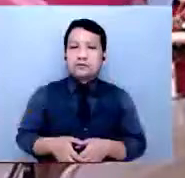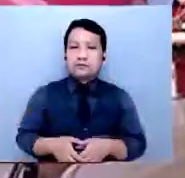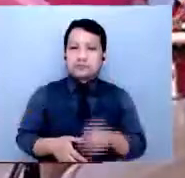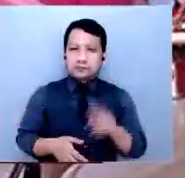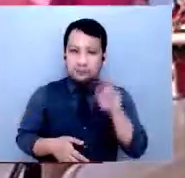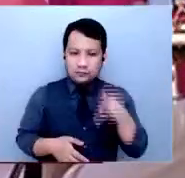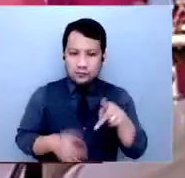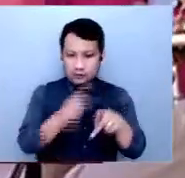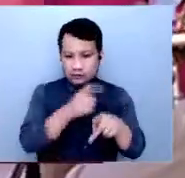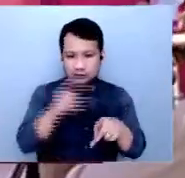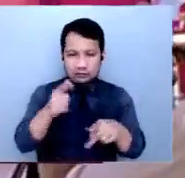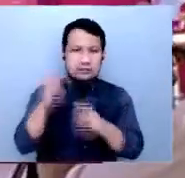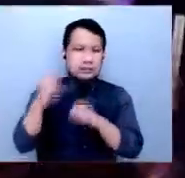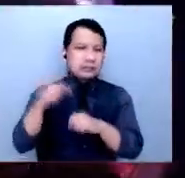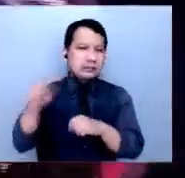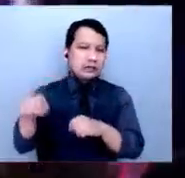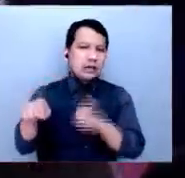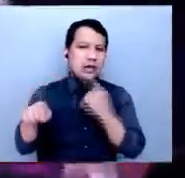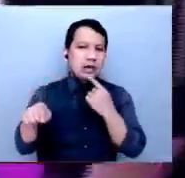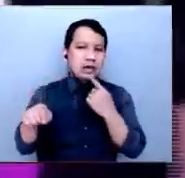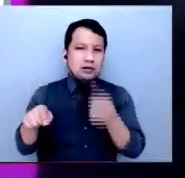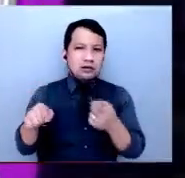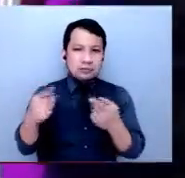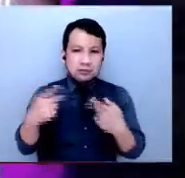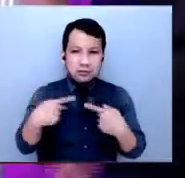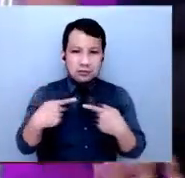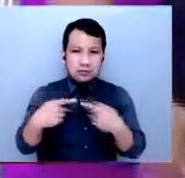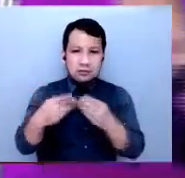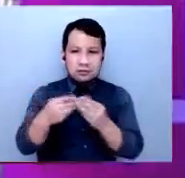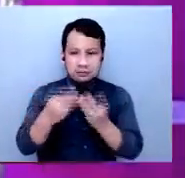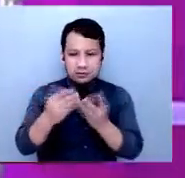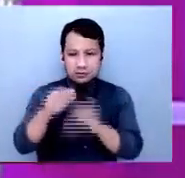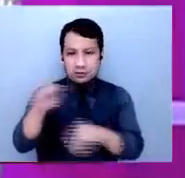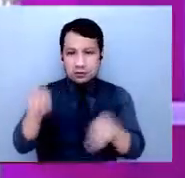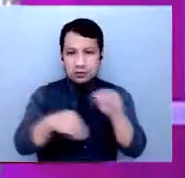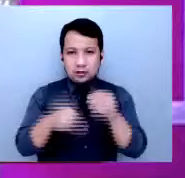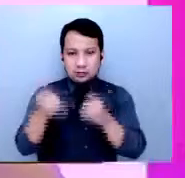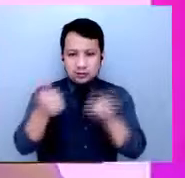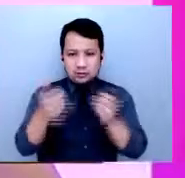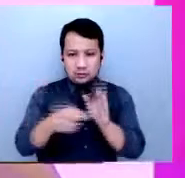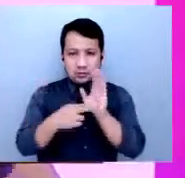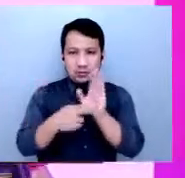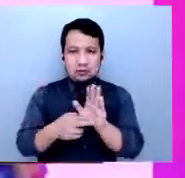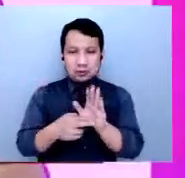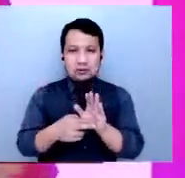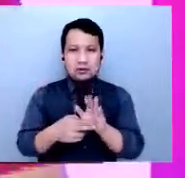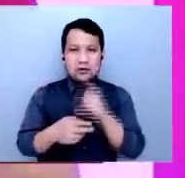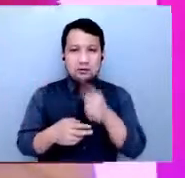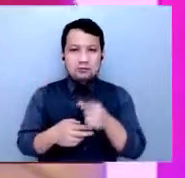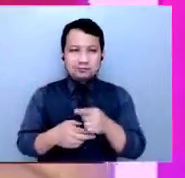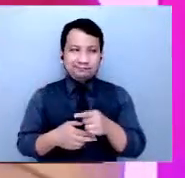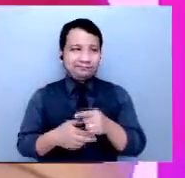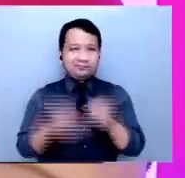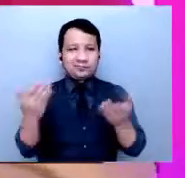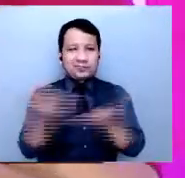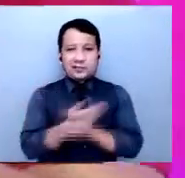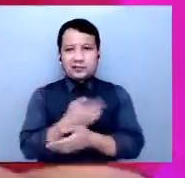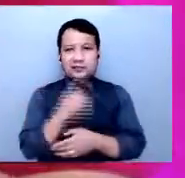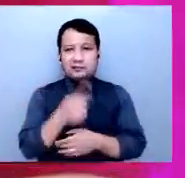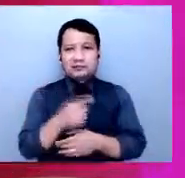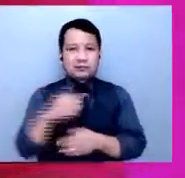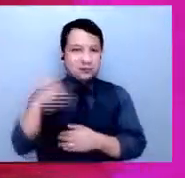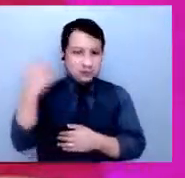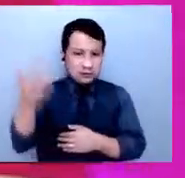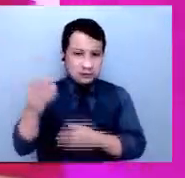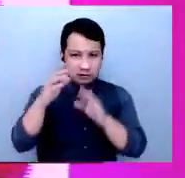Inasaan na raw ng kampo ni VP Lenny Robredo ang balasan ng mga pambato ng administrasyon. Hindi na nga raw ito bago at matagal na nilang alam